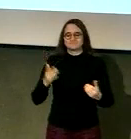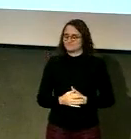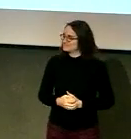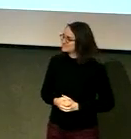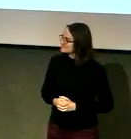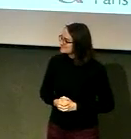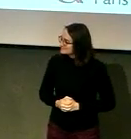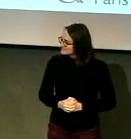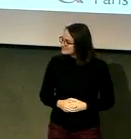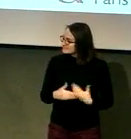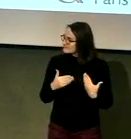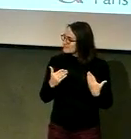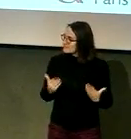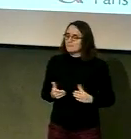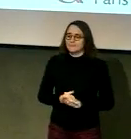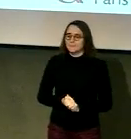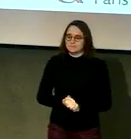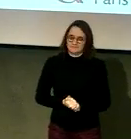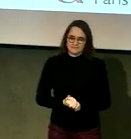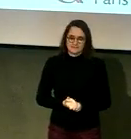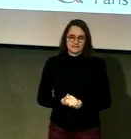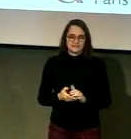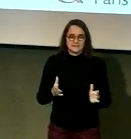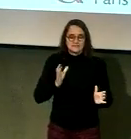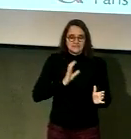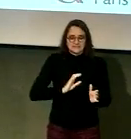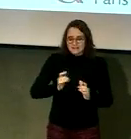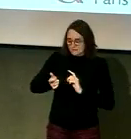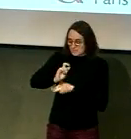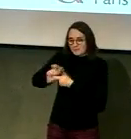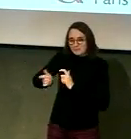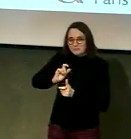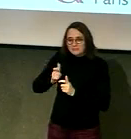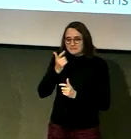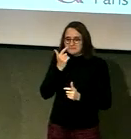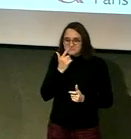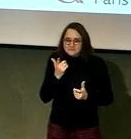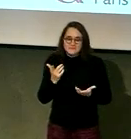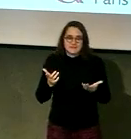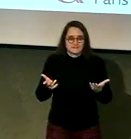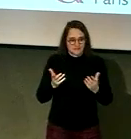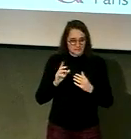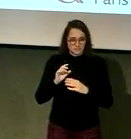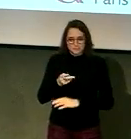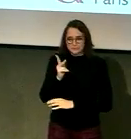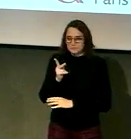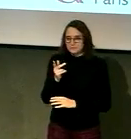Alors, on va essayer de prendre la parole à tour de rôle et d'essayer de vous présenter